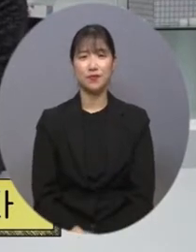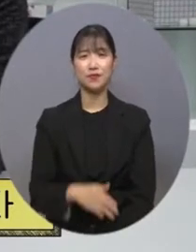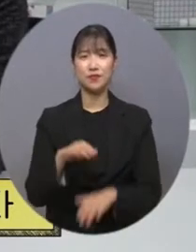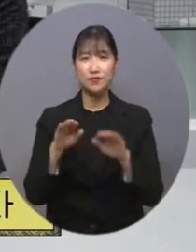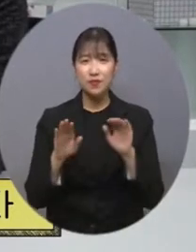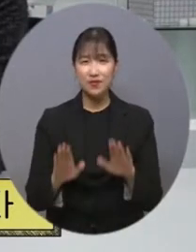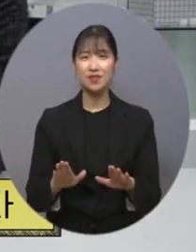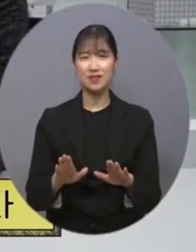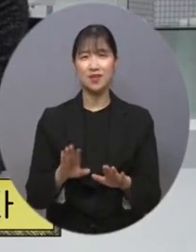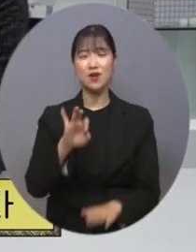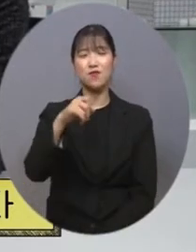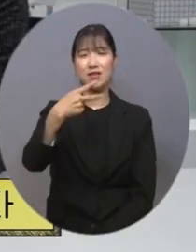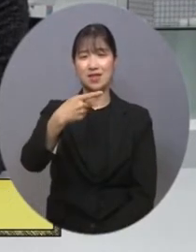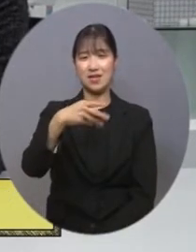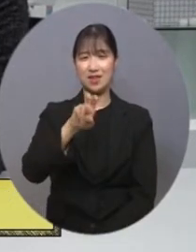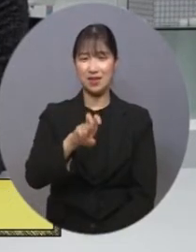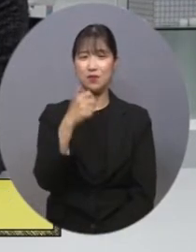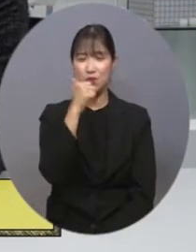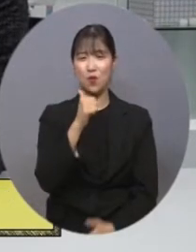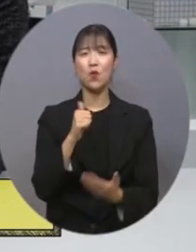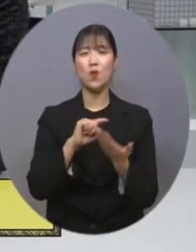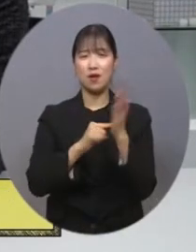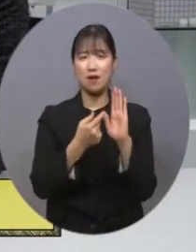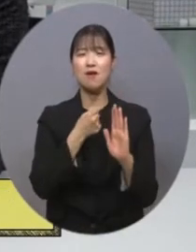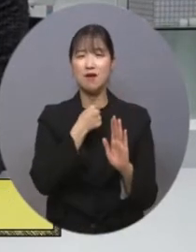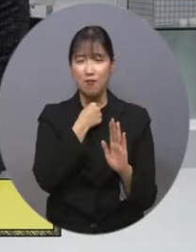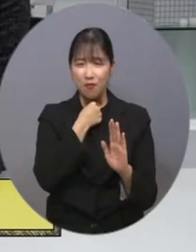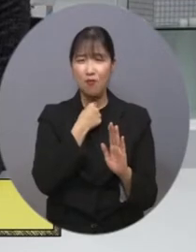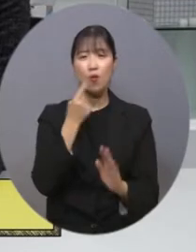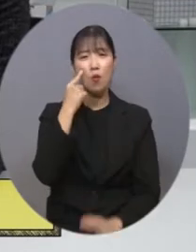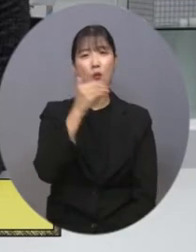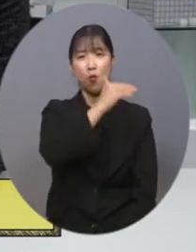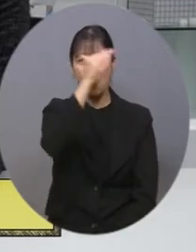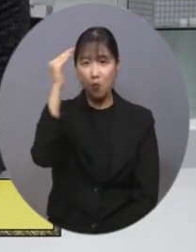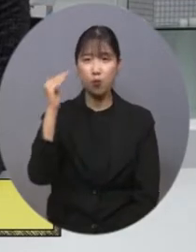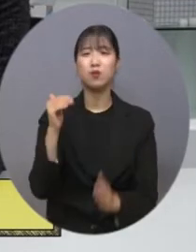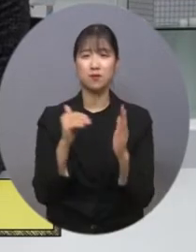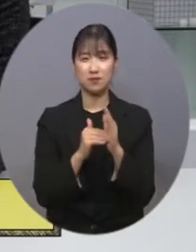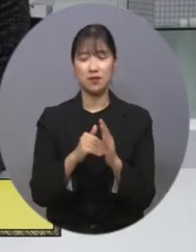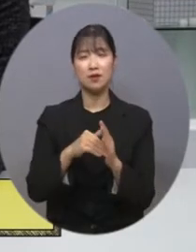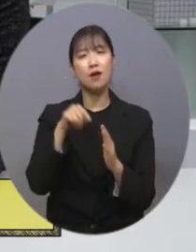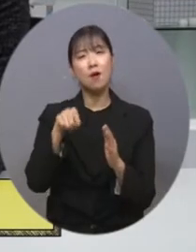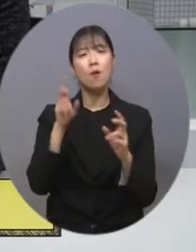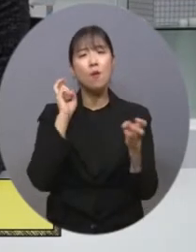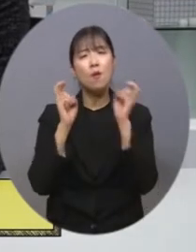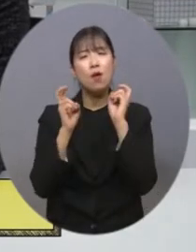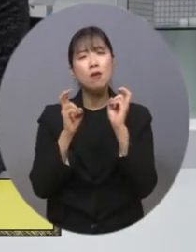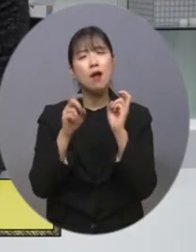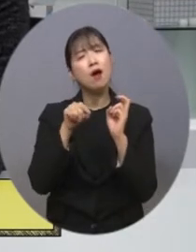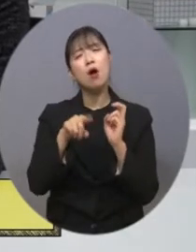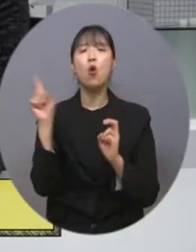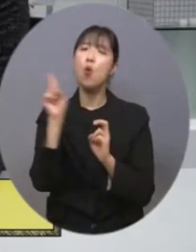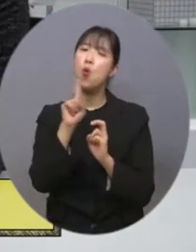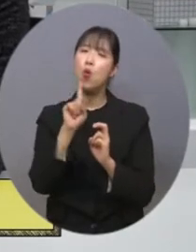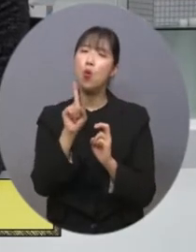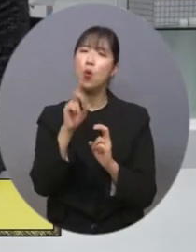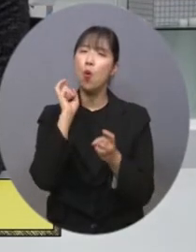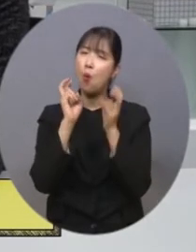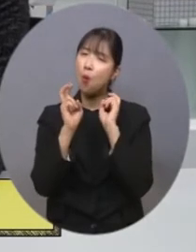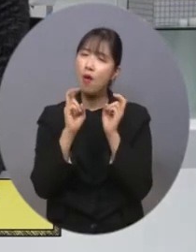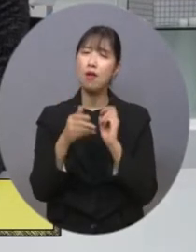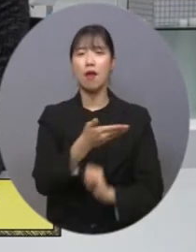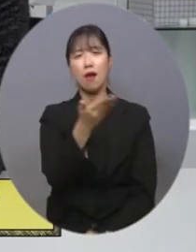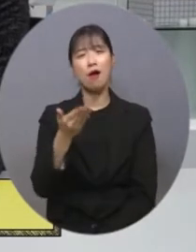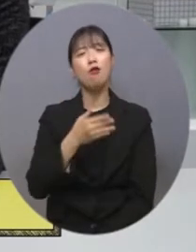오늘 위드림을 소개시켜드리고자 저희가 계속 둘러봤는데 예. 이 위드림이라는 회사가 도대체 어떤 회사인지 시청자분들이